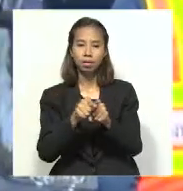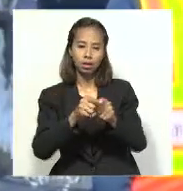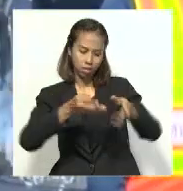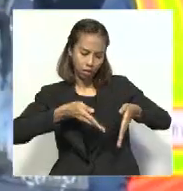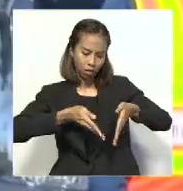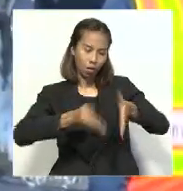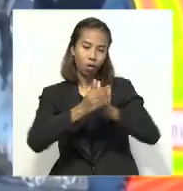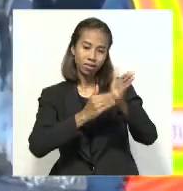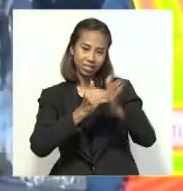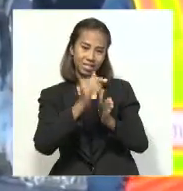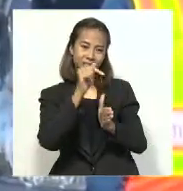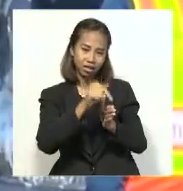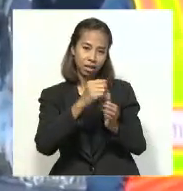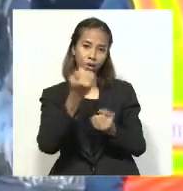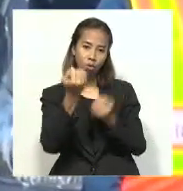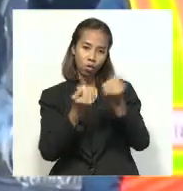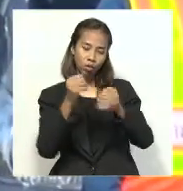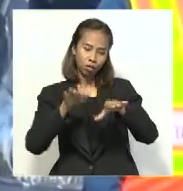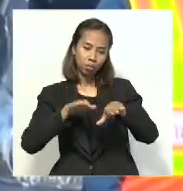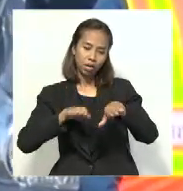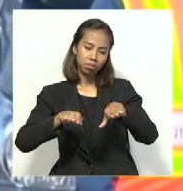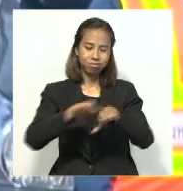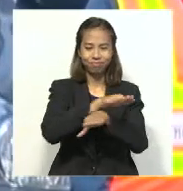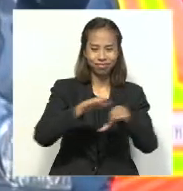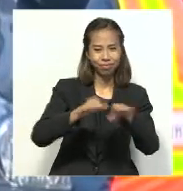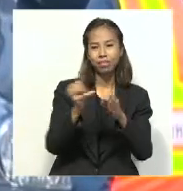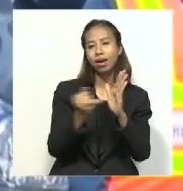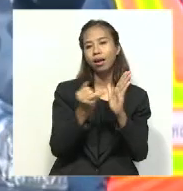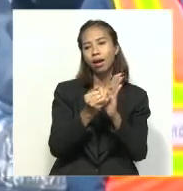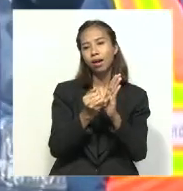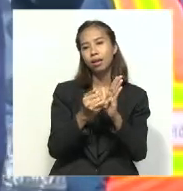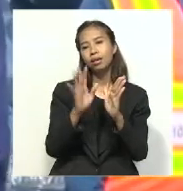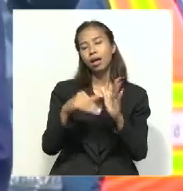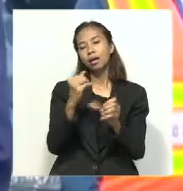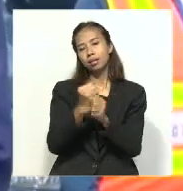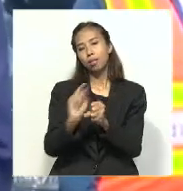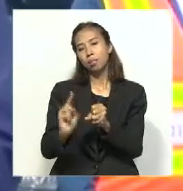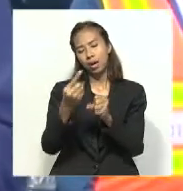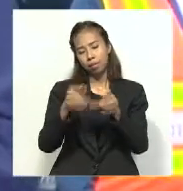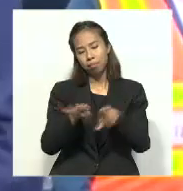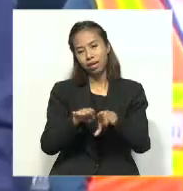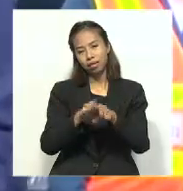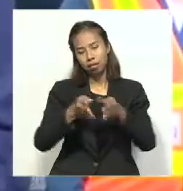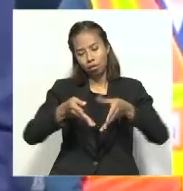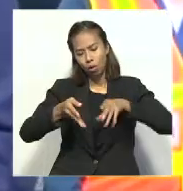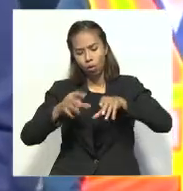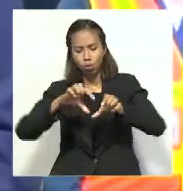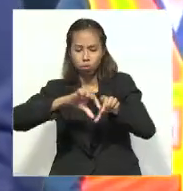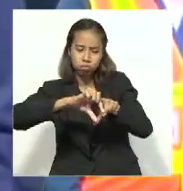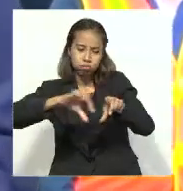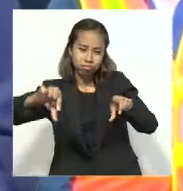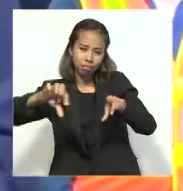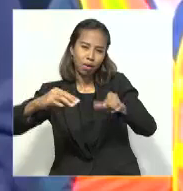นที่เป็นสีซึ่งรถสามารถข้ามเลนและเกิดอุบัติเหตุได้ง่ายเป็นเกาะกลางถนนแบบยกระดับเพื่อเพิ่มความปลอดภัยให้กับ